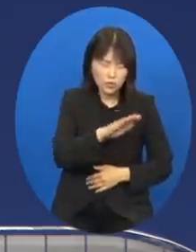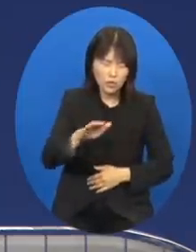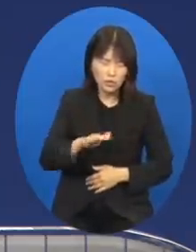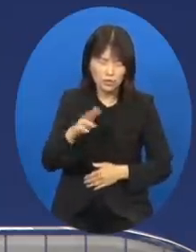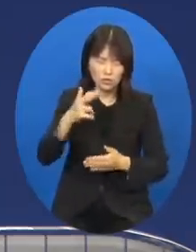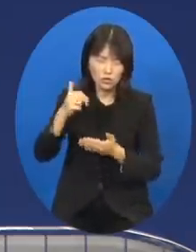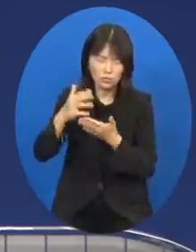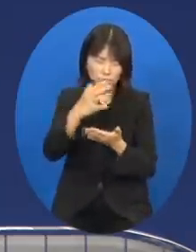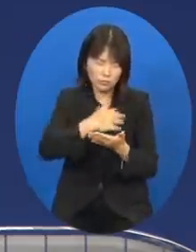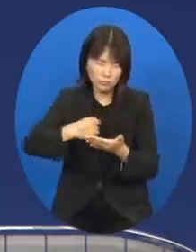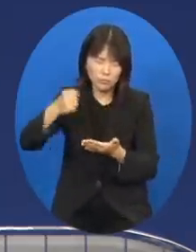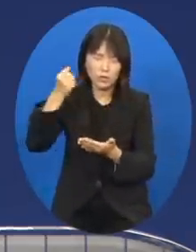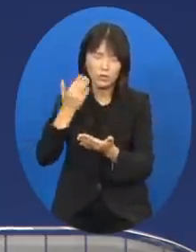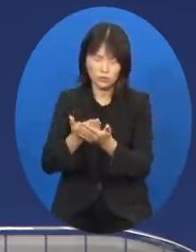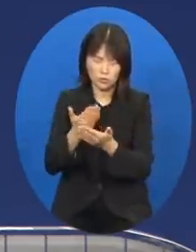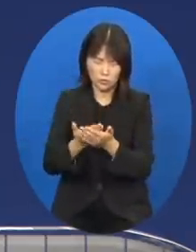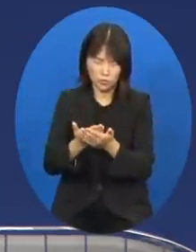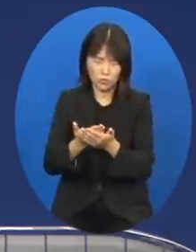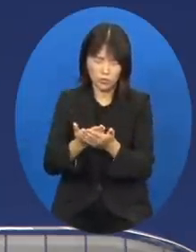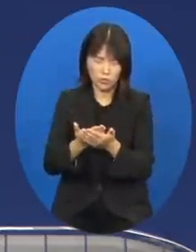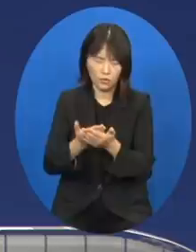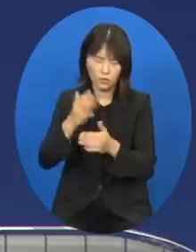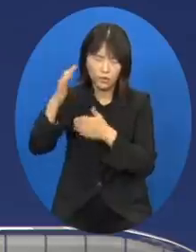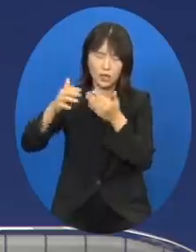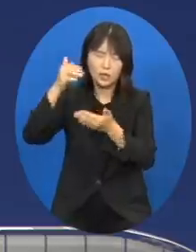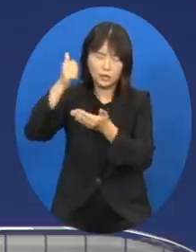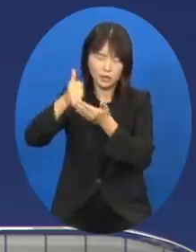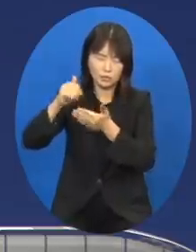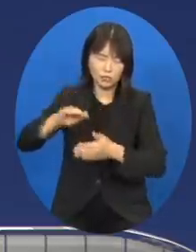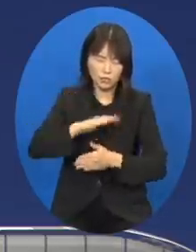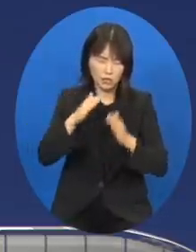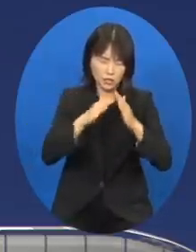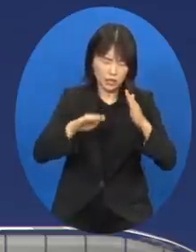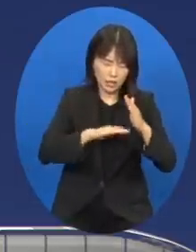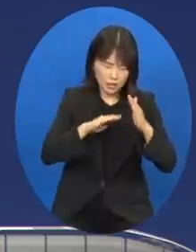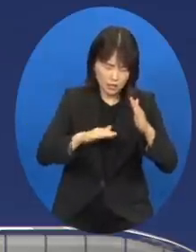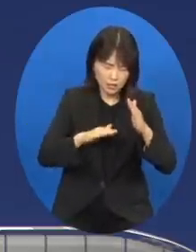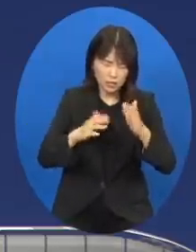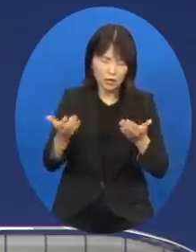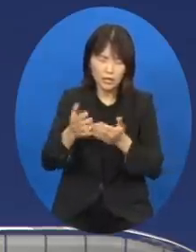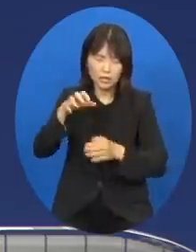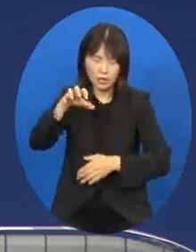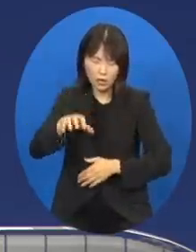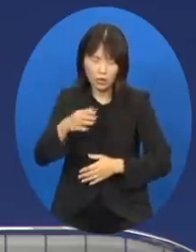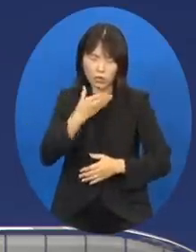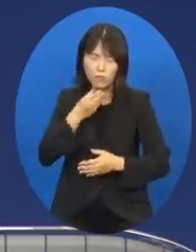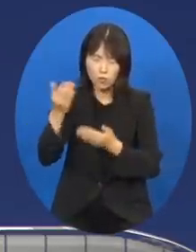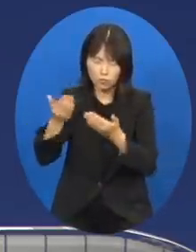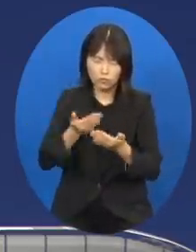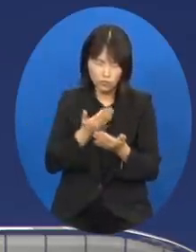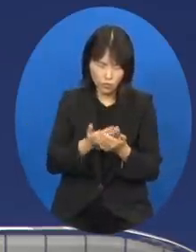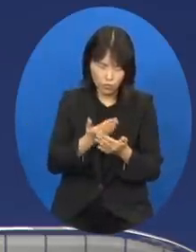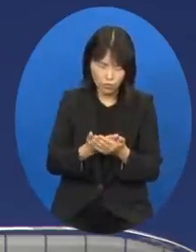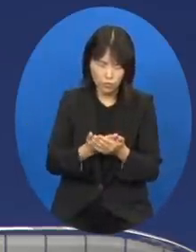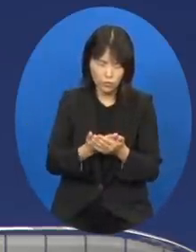주님이 받아주소서. 하나님, 우리의 가정과 우리의 일터를 복을 주소서.